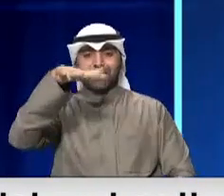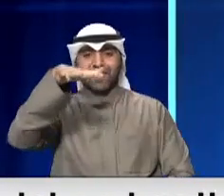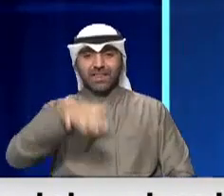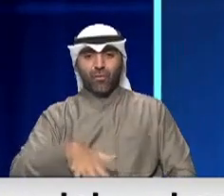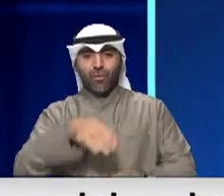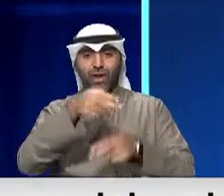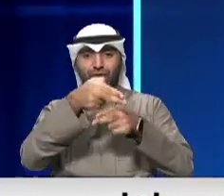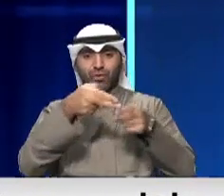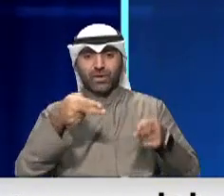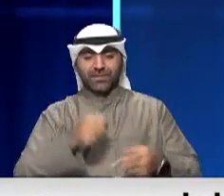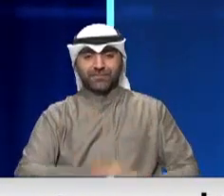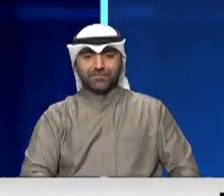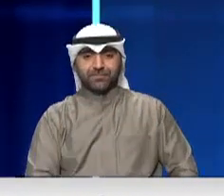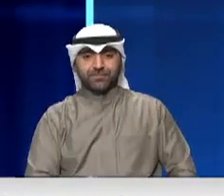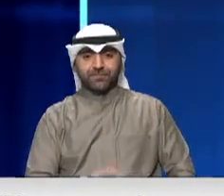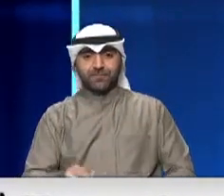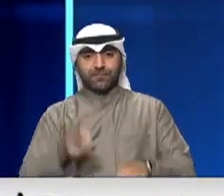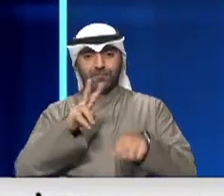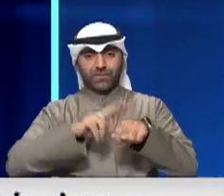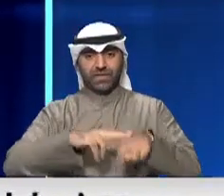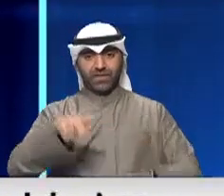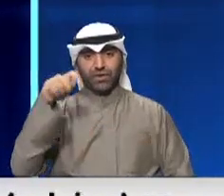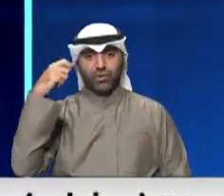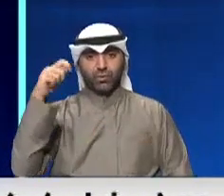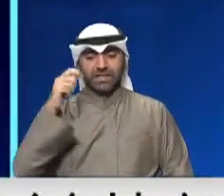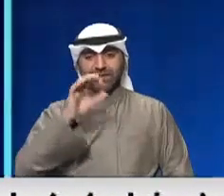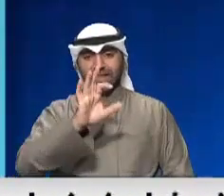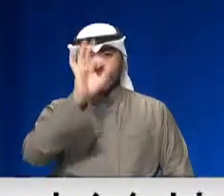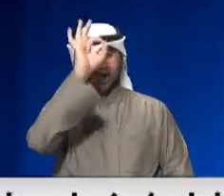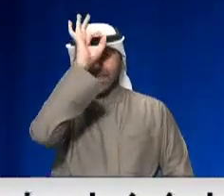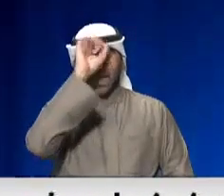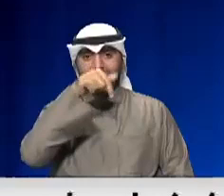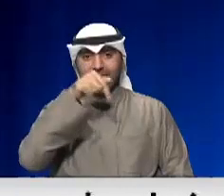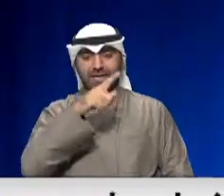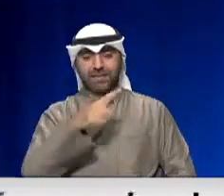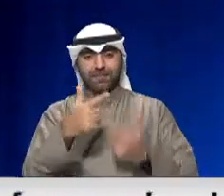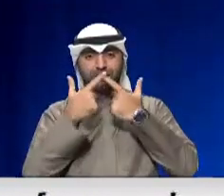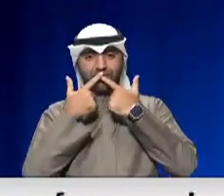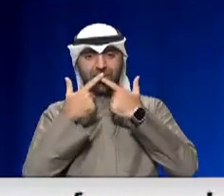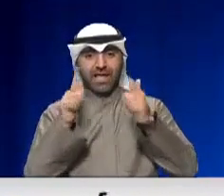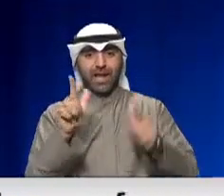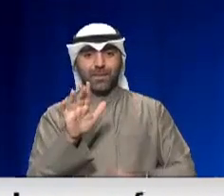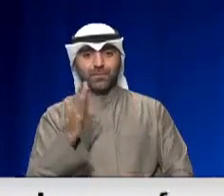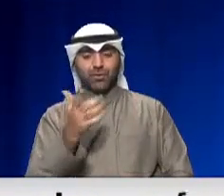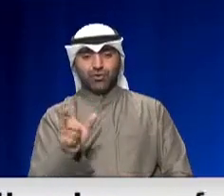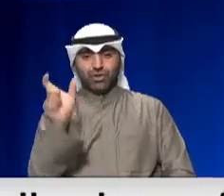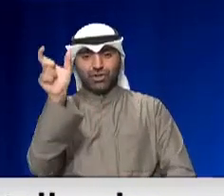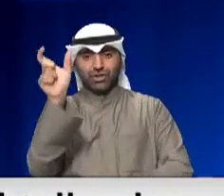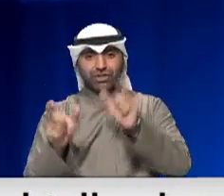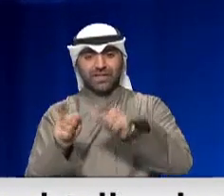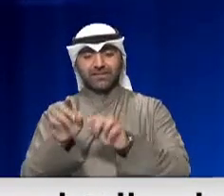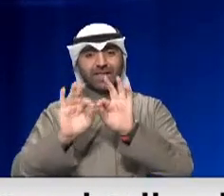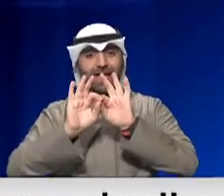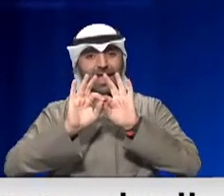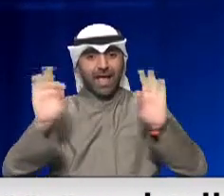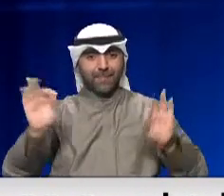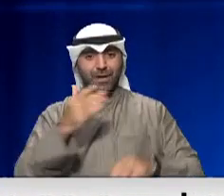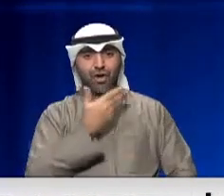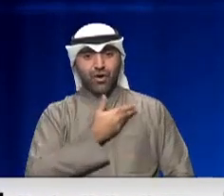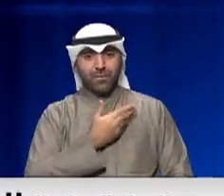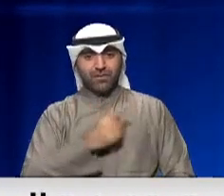موطنهم إليها. ولفتت إلى أنه على المواطنين الذين تتوافر فيهم شروط التسجيل التقدم